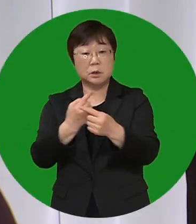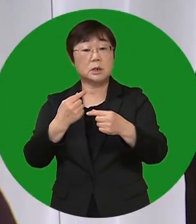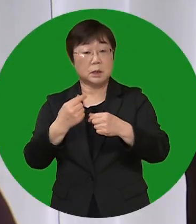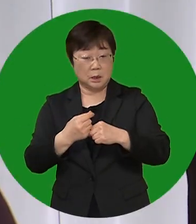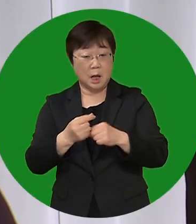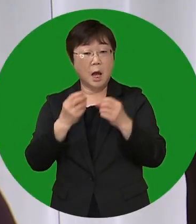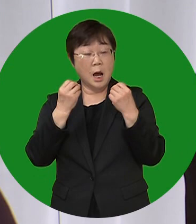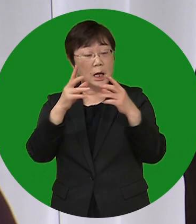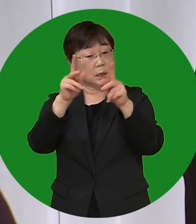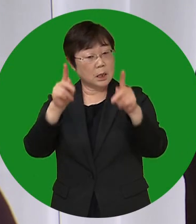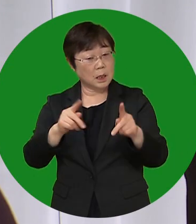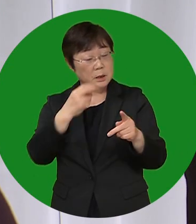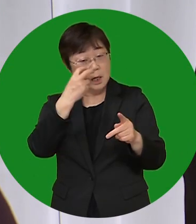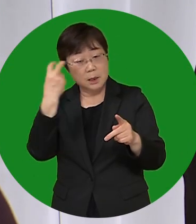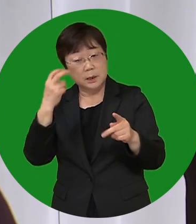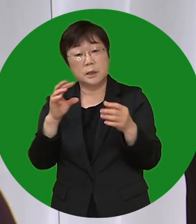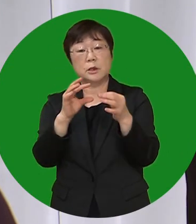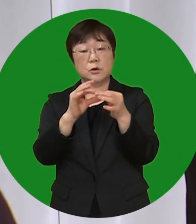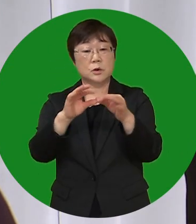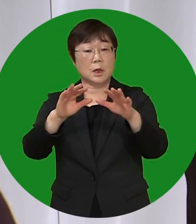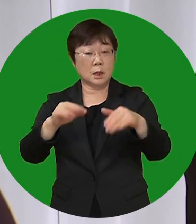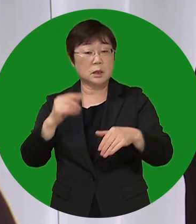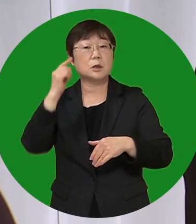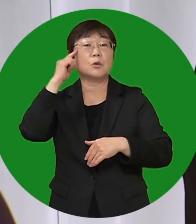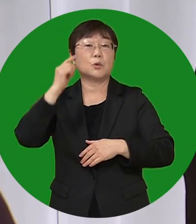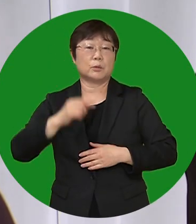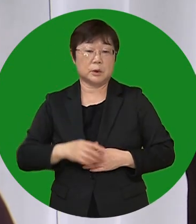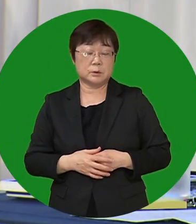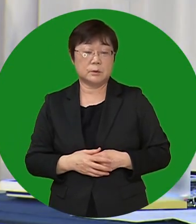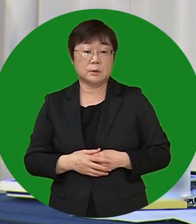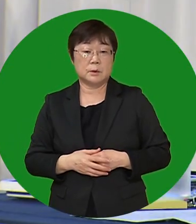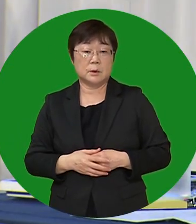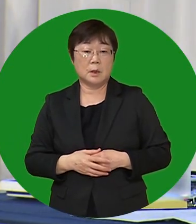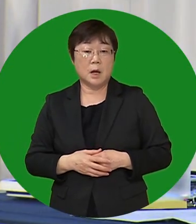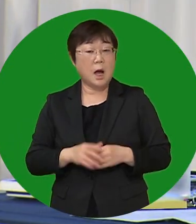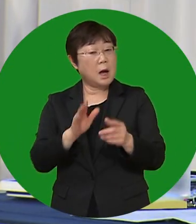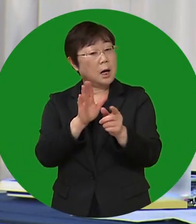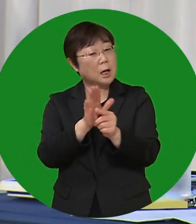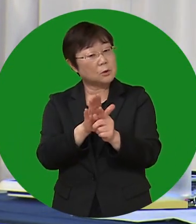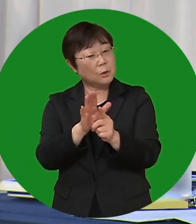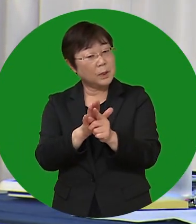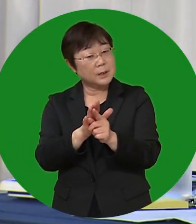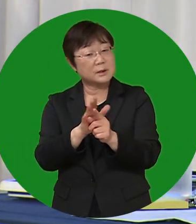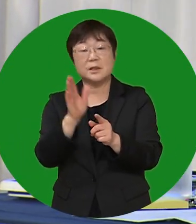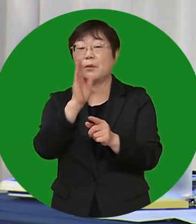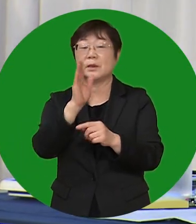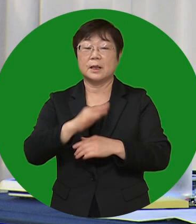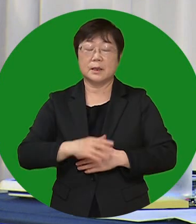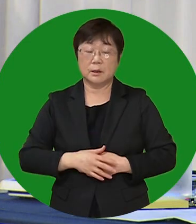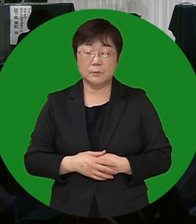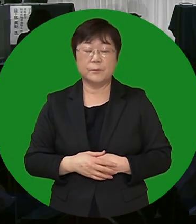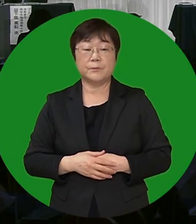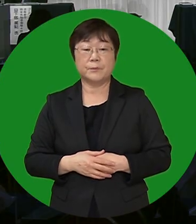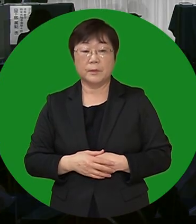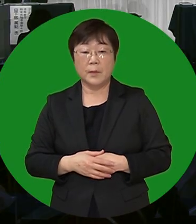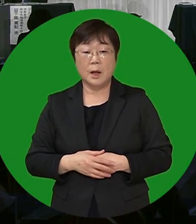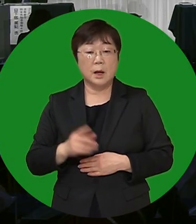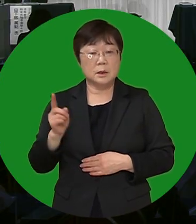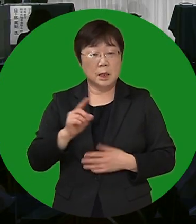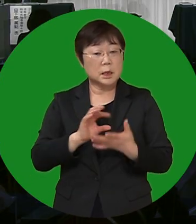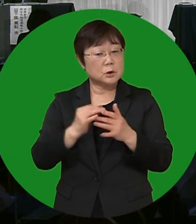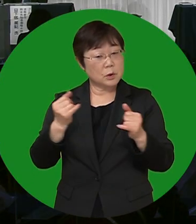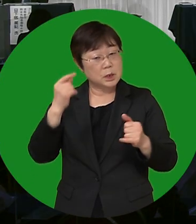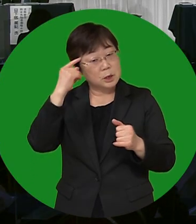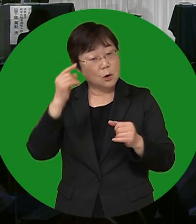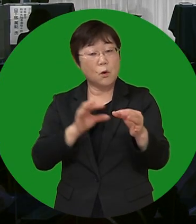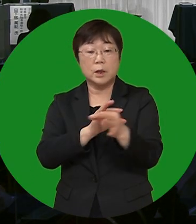まぁ新たが課題の発見にもつながったという風に考えておりますでまぁアドバイスチーズ青子かマシーンですけれどもあの何か操作